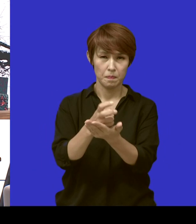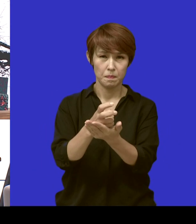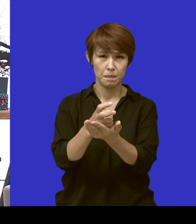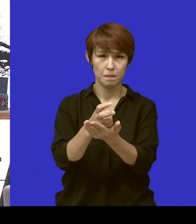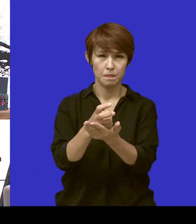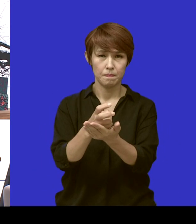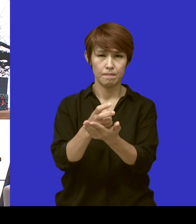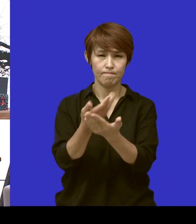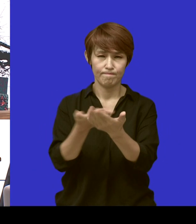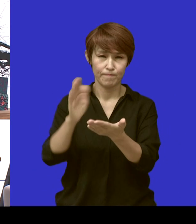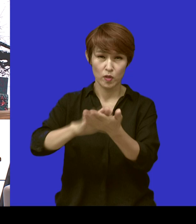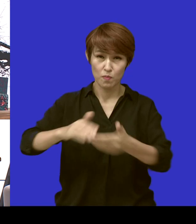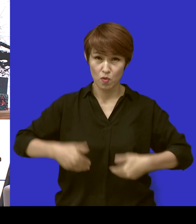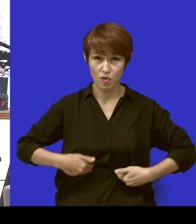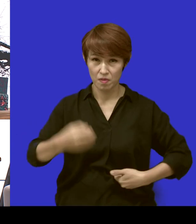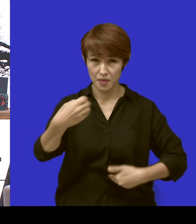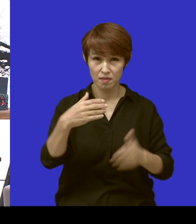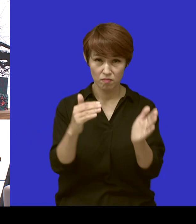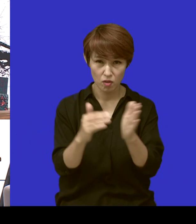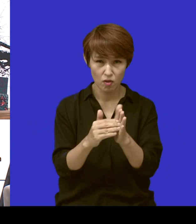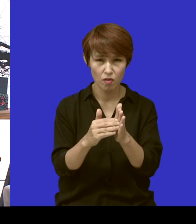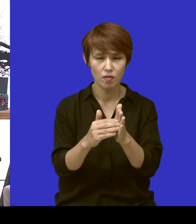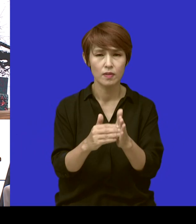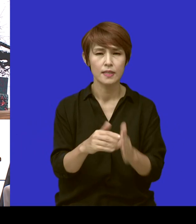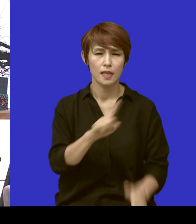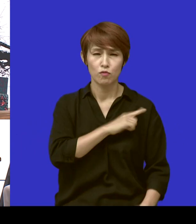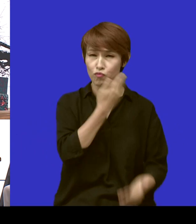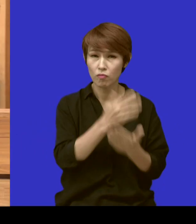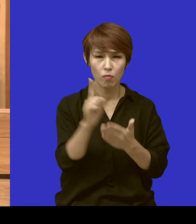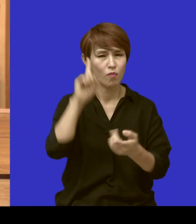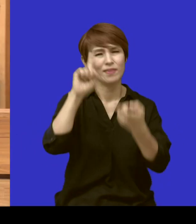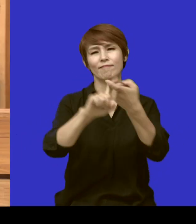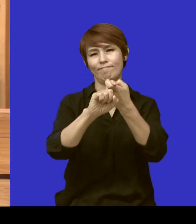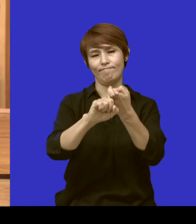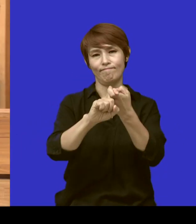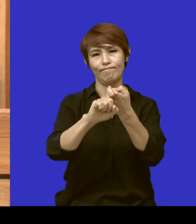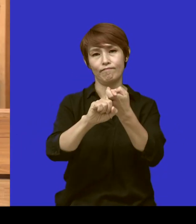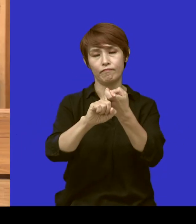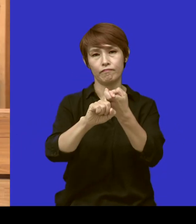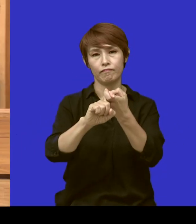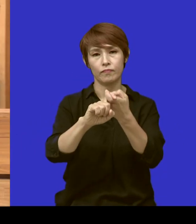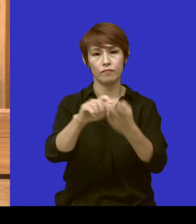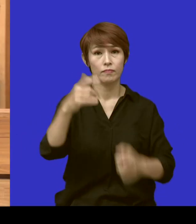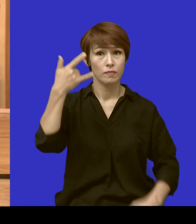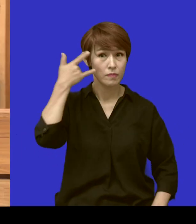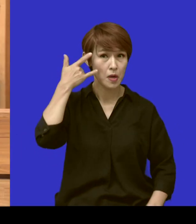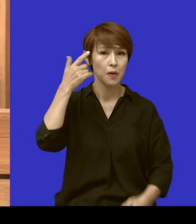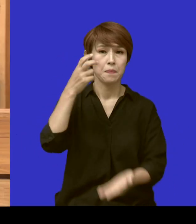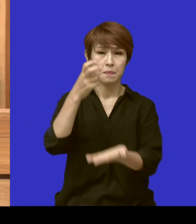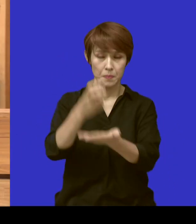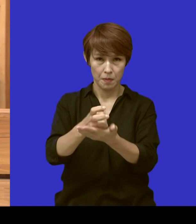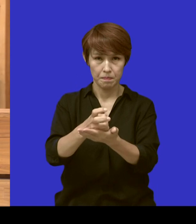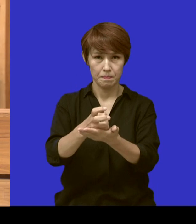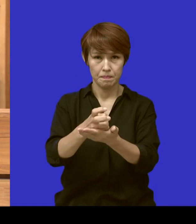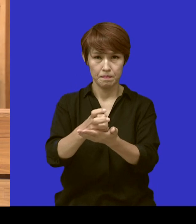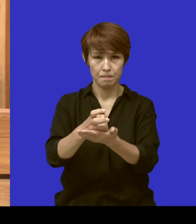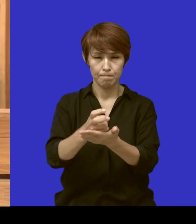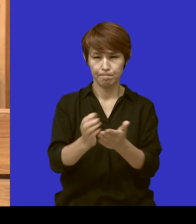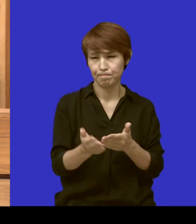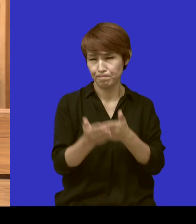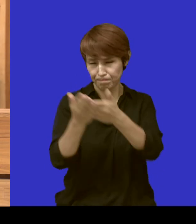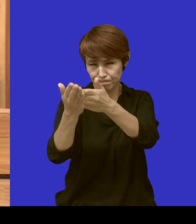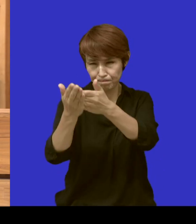말씀하셨는데 일단은 관심이 제일 중요합니다. 그 법을 상정하고 또